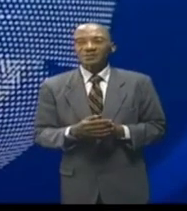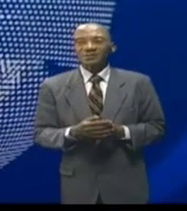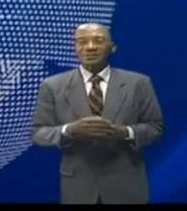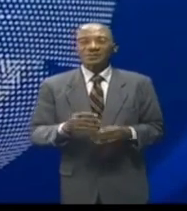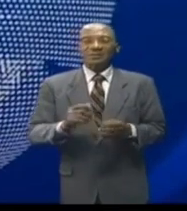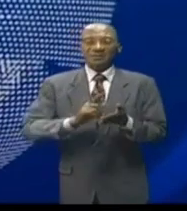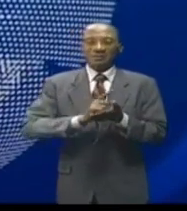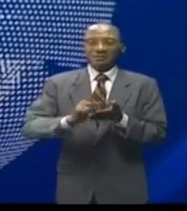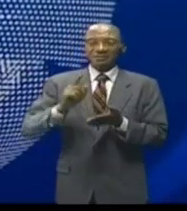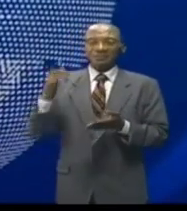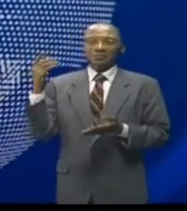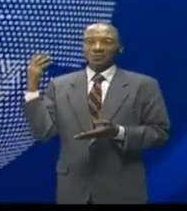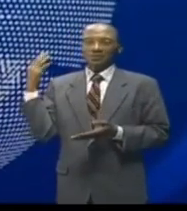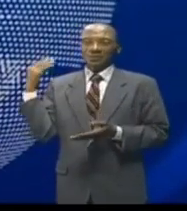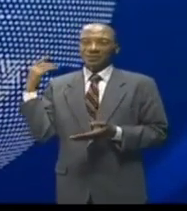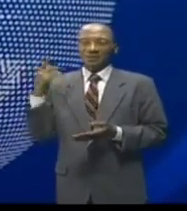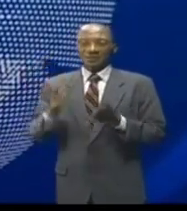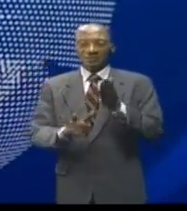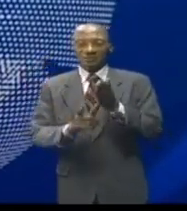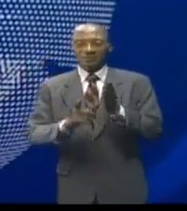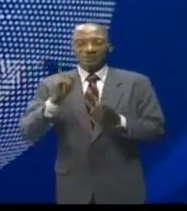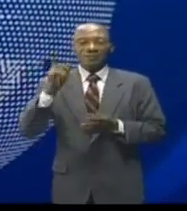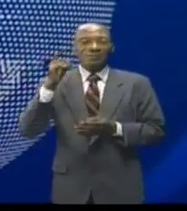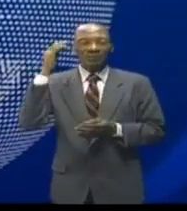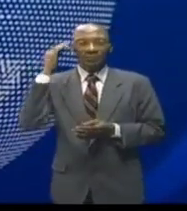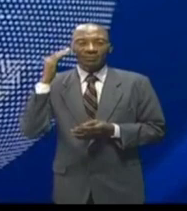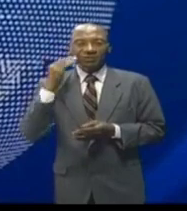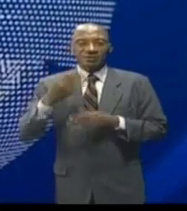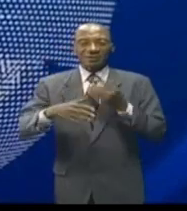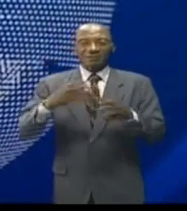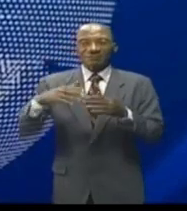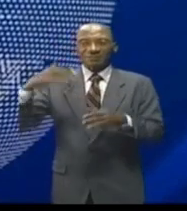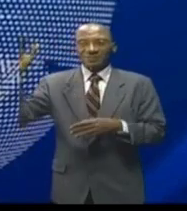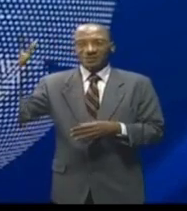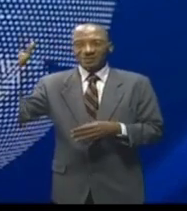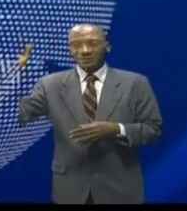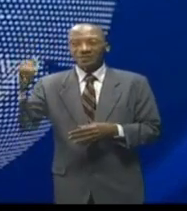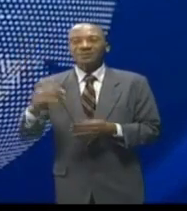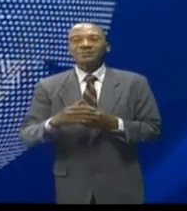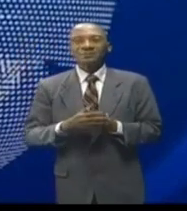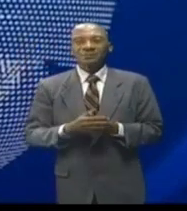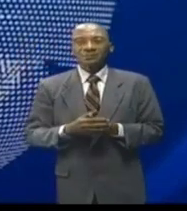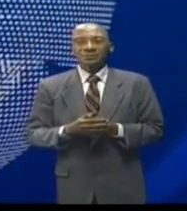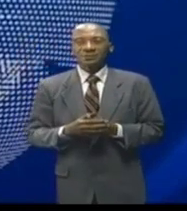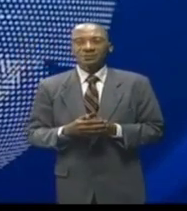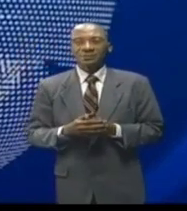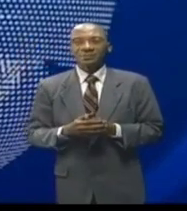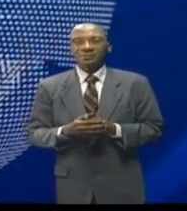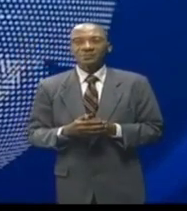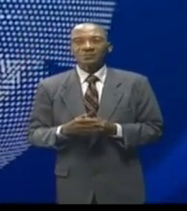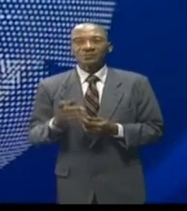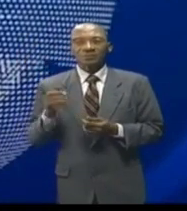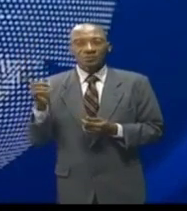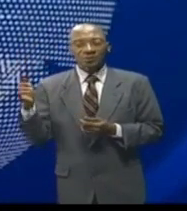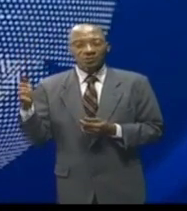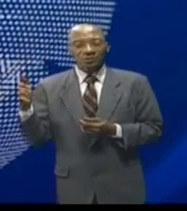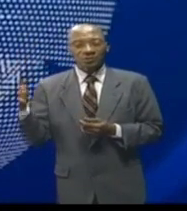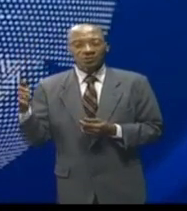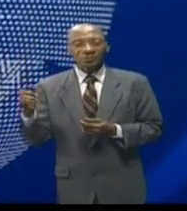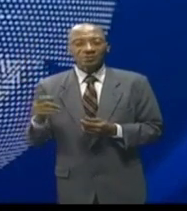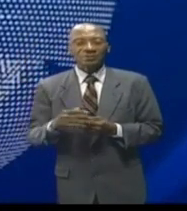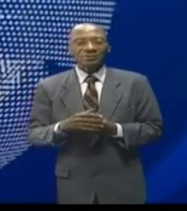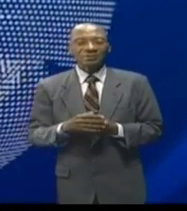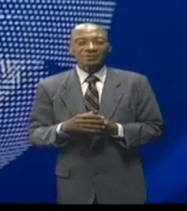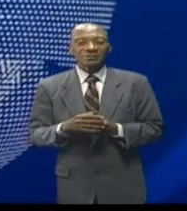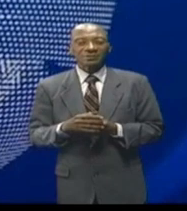où le vice premier ministre ministre des Affaires étrangères Christophe lutunda Le toundula apena appala aux côtés